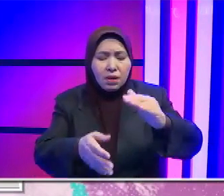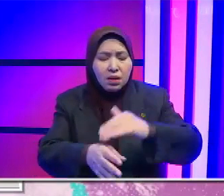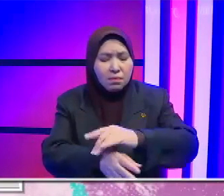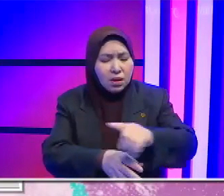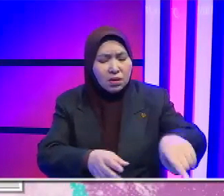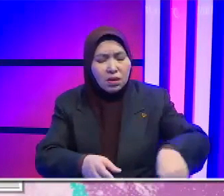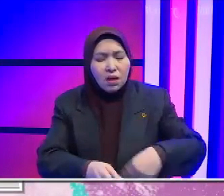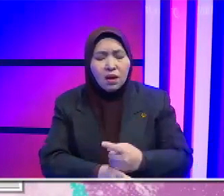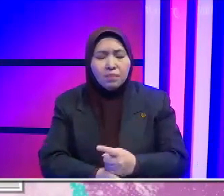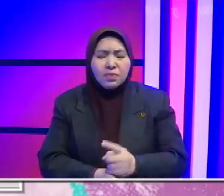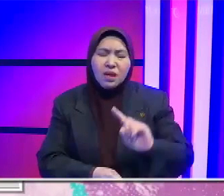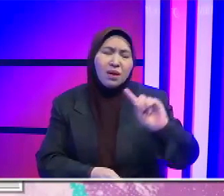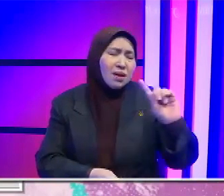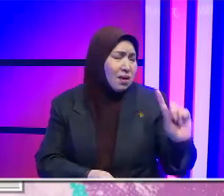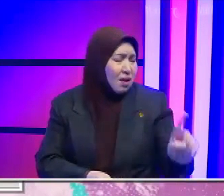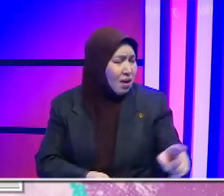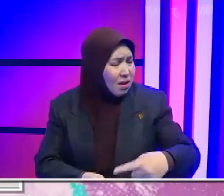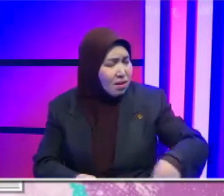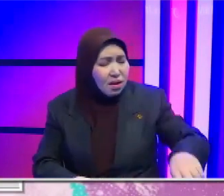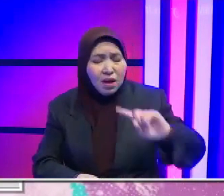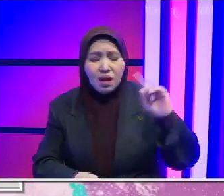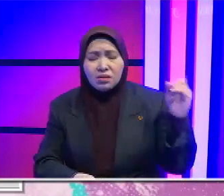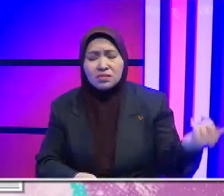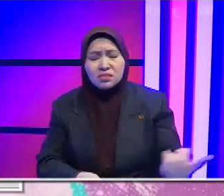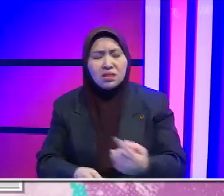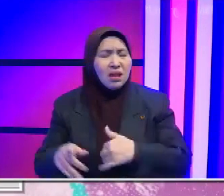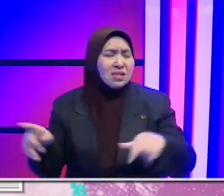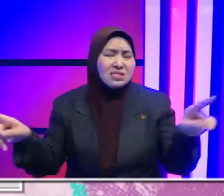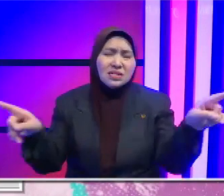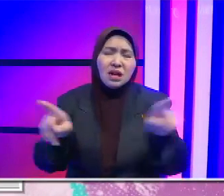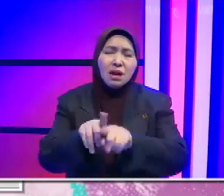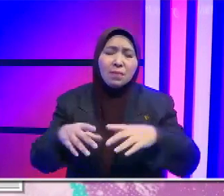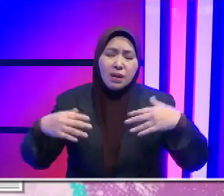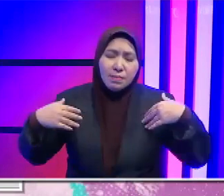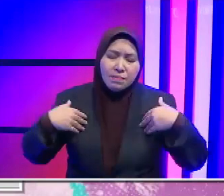يعقلون؟ إن هم إلا